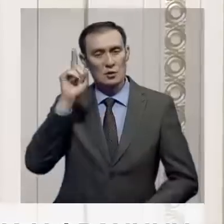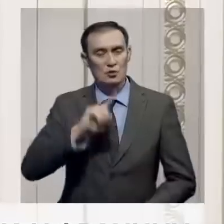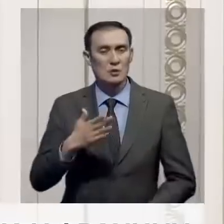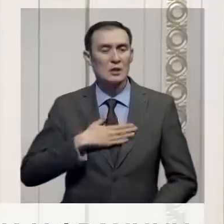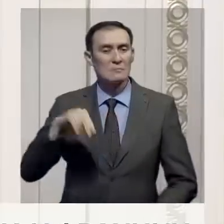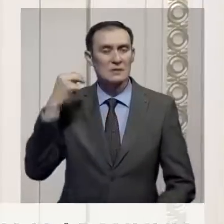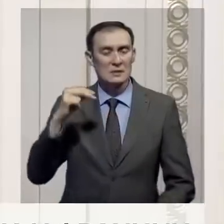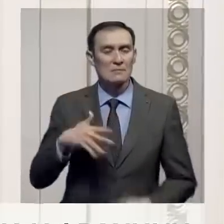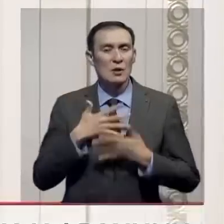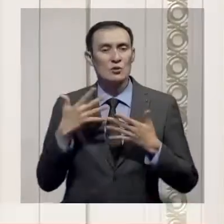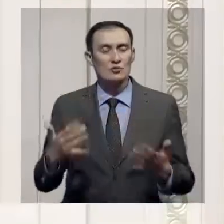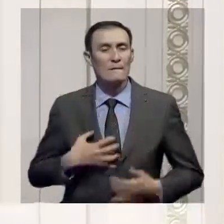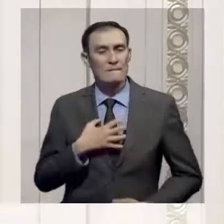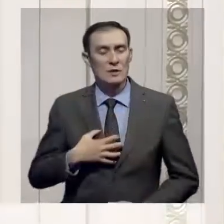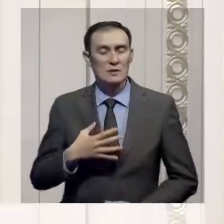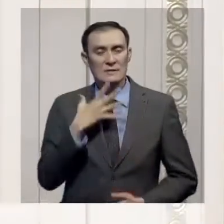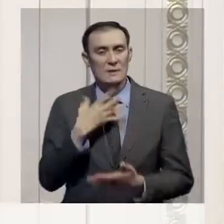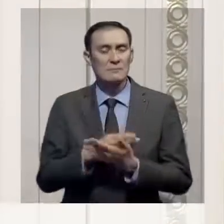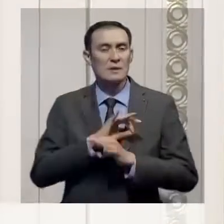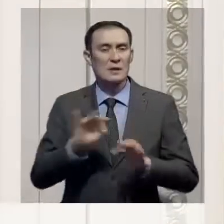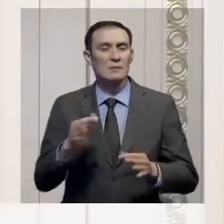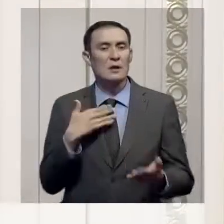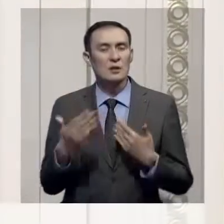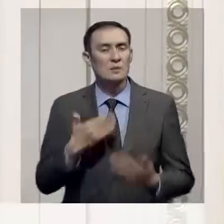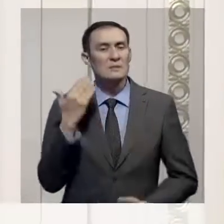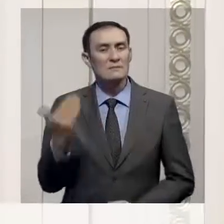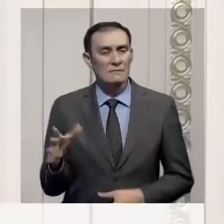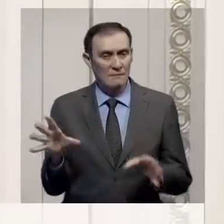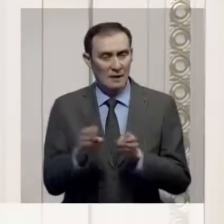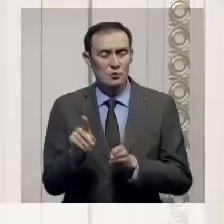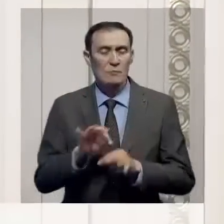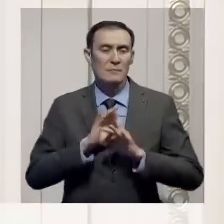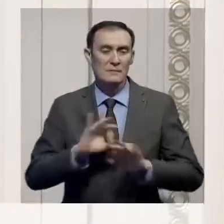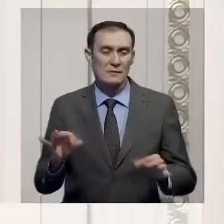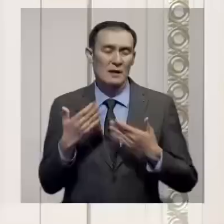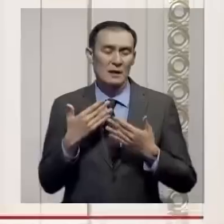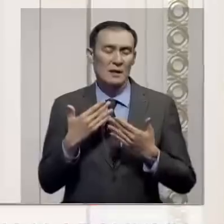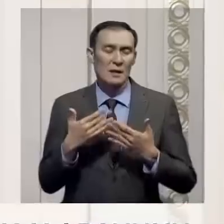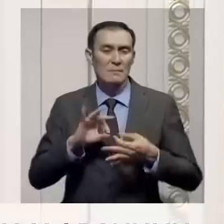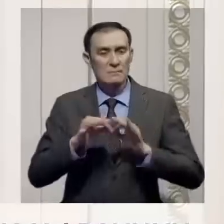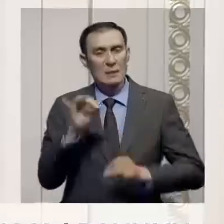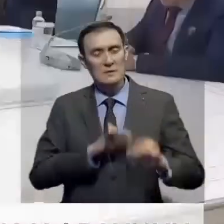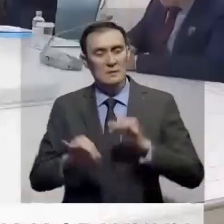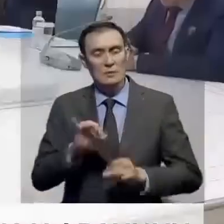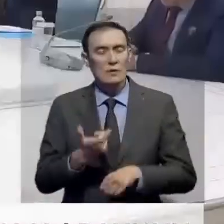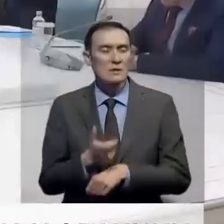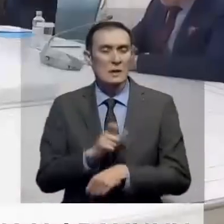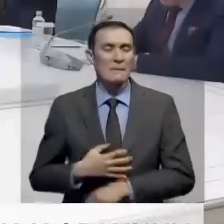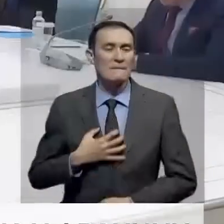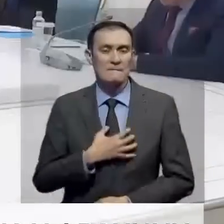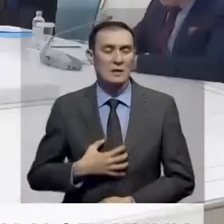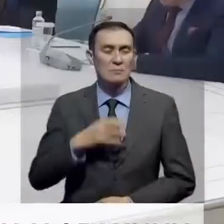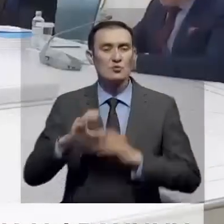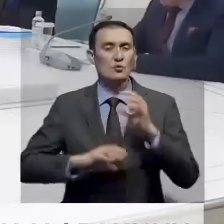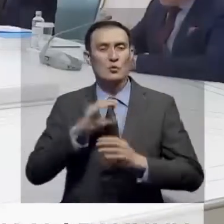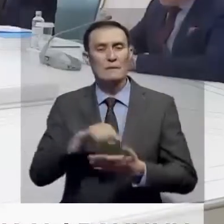наш президент придает большое значение своим прекрасным отношениям с вами, что позволяет проводить обстоятельные беседы по самым важным